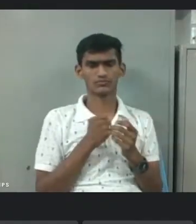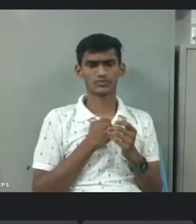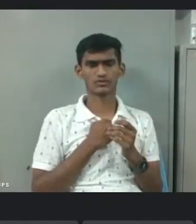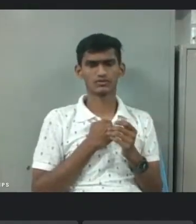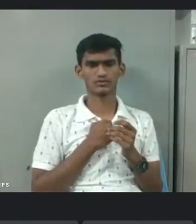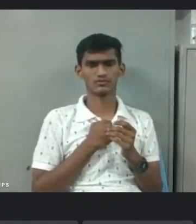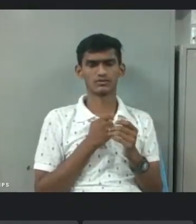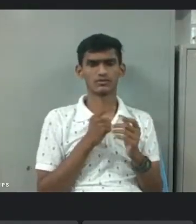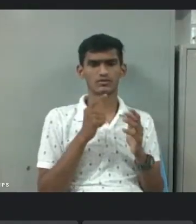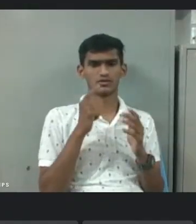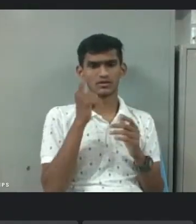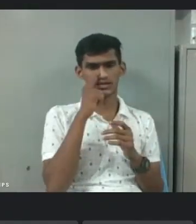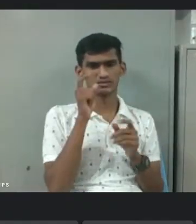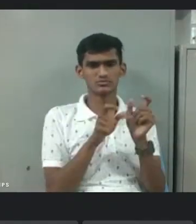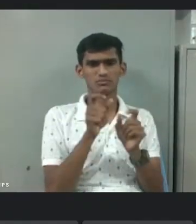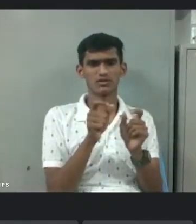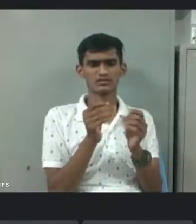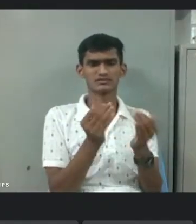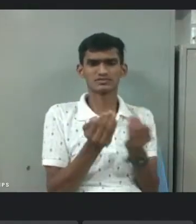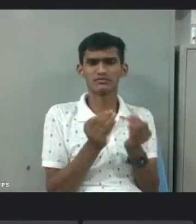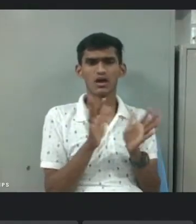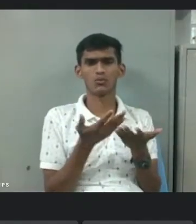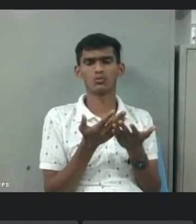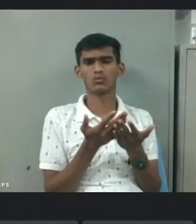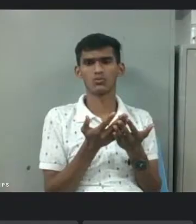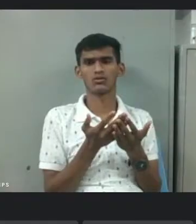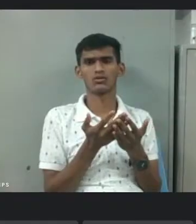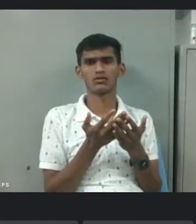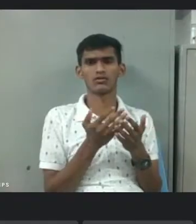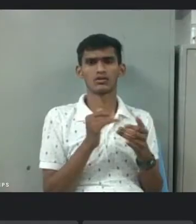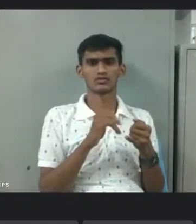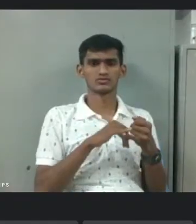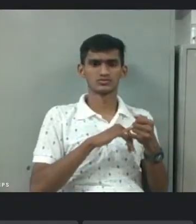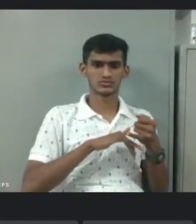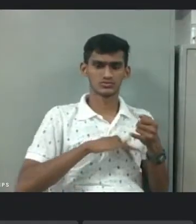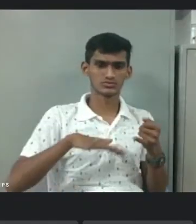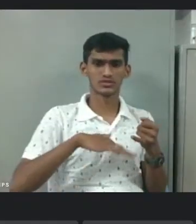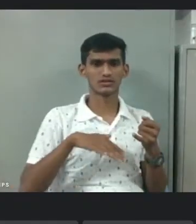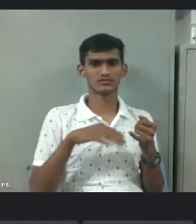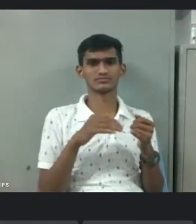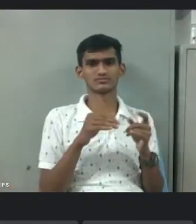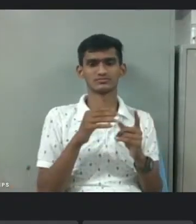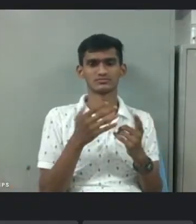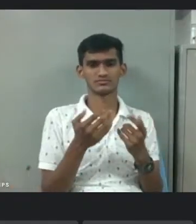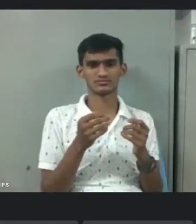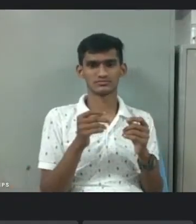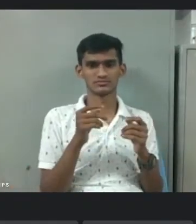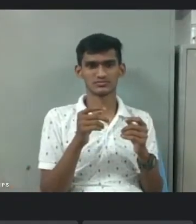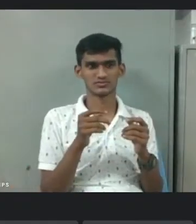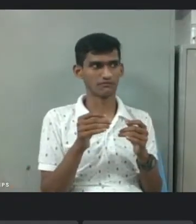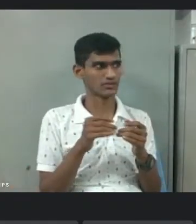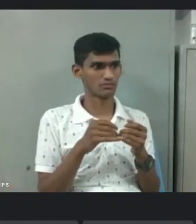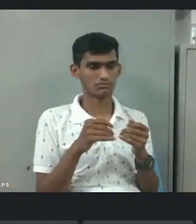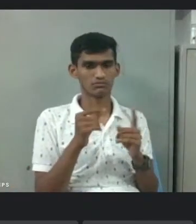എങ്ങനെ പ്രൊട്ടക്ട് ചെയ്യാൻ പറ്റും? സാമൂഹിക സംവിധാനങ്ങൾ തന്നെ അതിന് വേണ്ടി വരും. പേഴ്സണലും അല്ലാത്തതുമായിട്ടുള്ള സംവിധാനങ്ങൾ തന്നെ